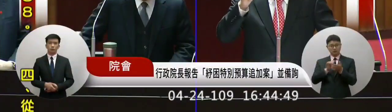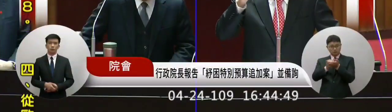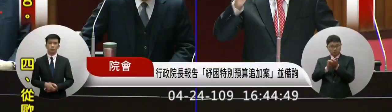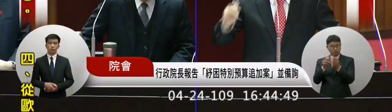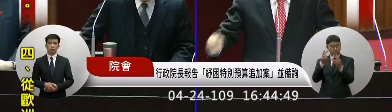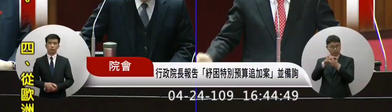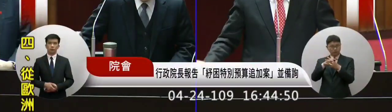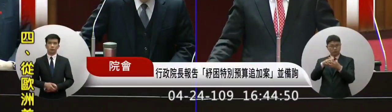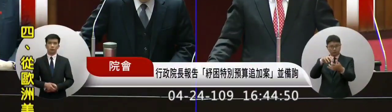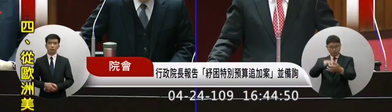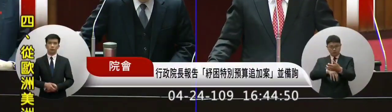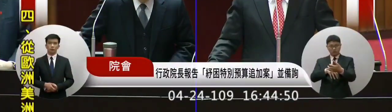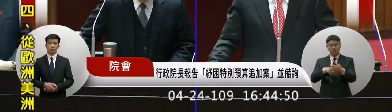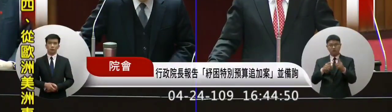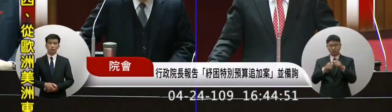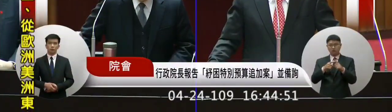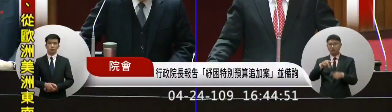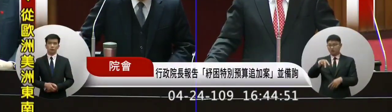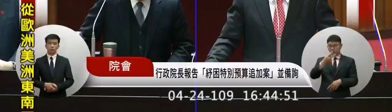推估只有270万人，